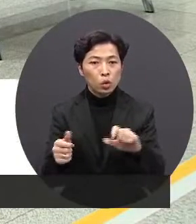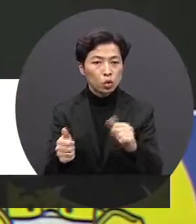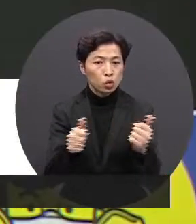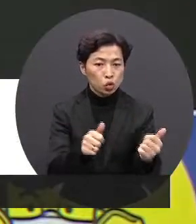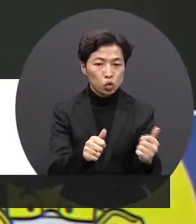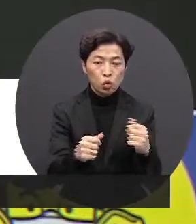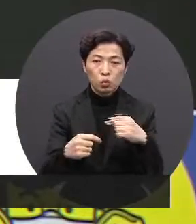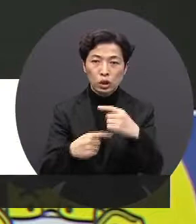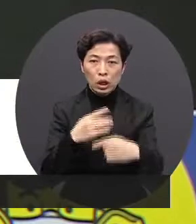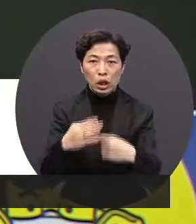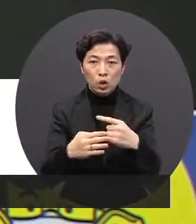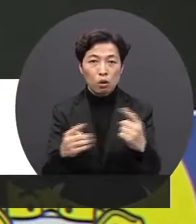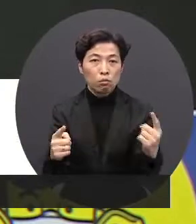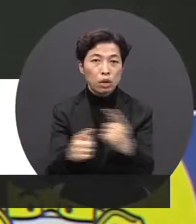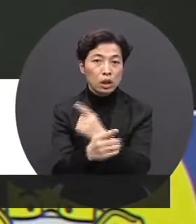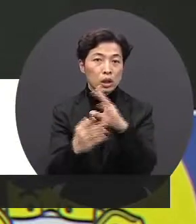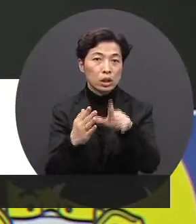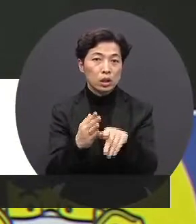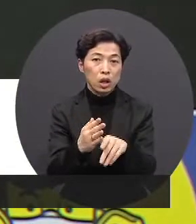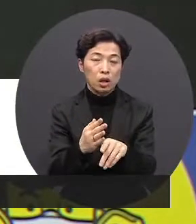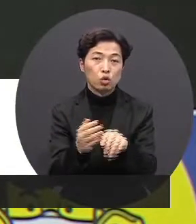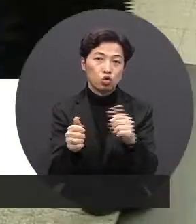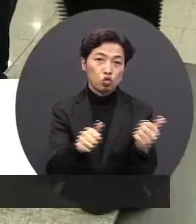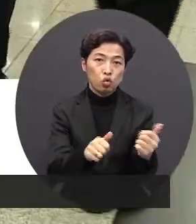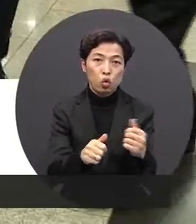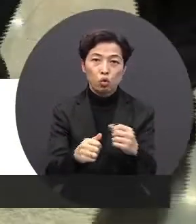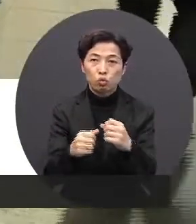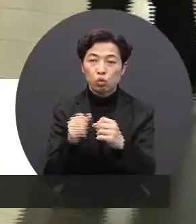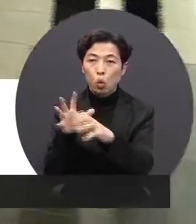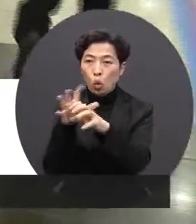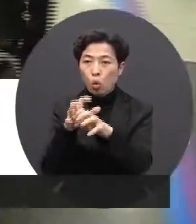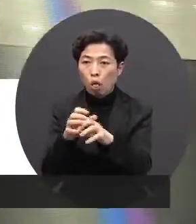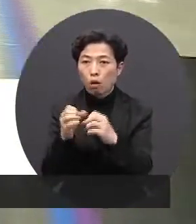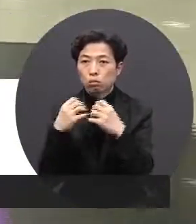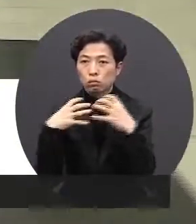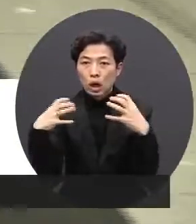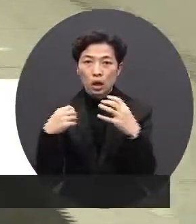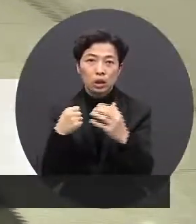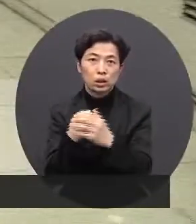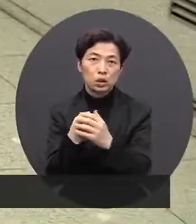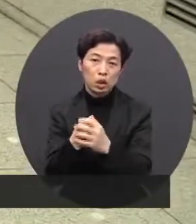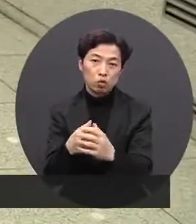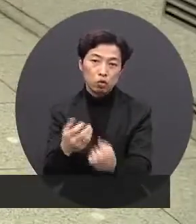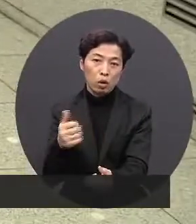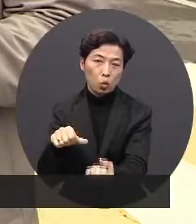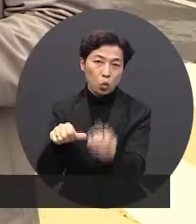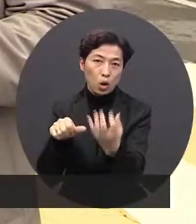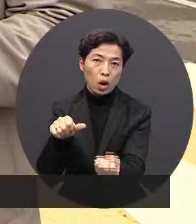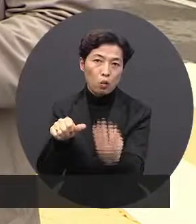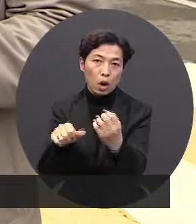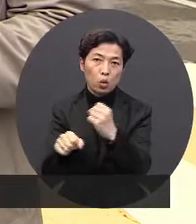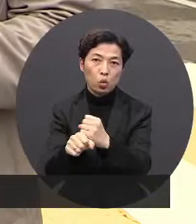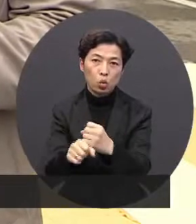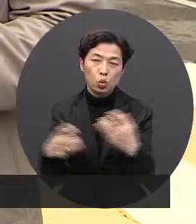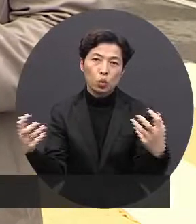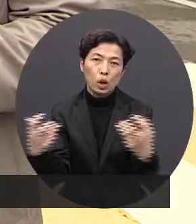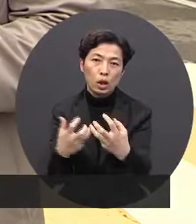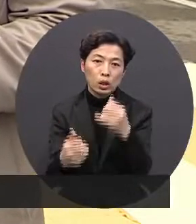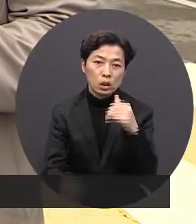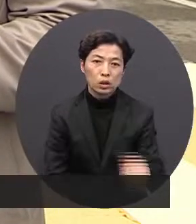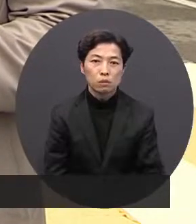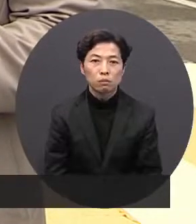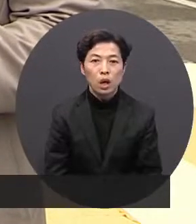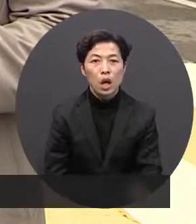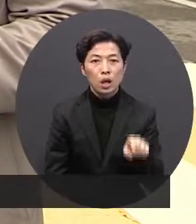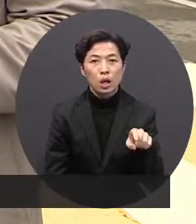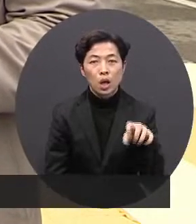많은 환절기에 코로나19 사망자까지 크게 늘면서 화장장은 포화 상태입니다. 수요가 크게 늘면서